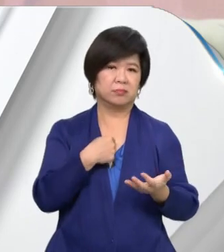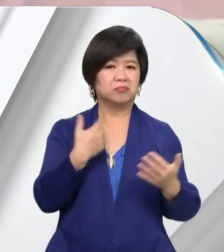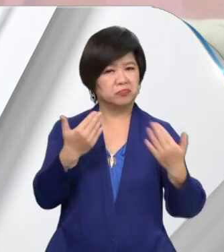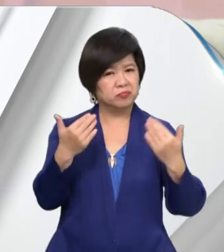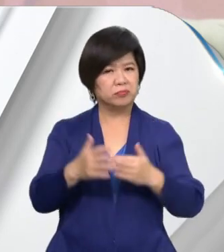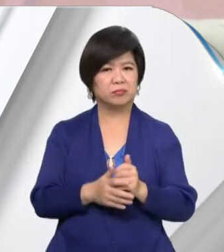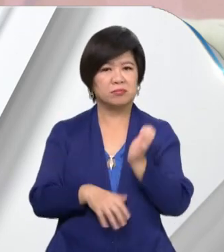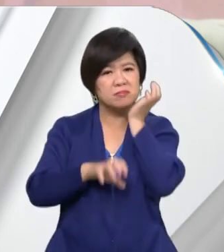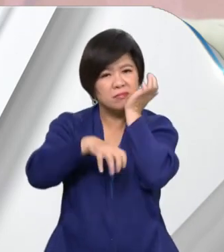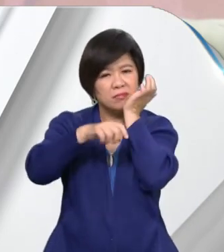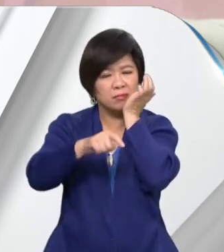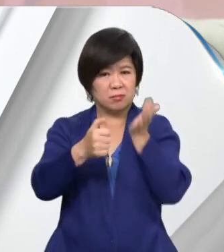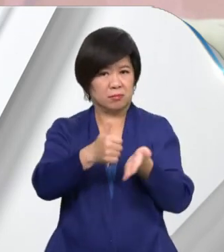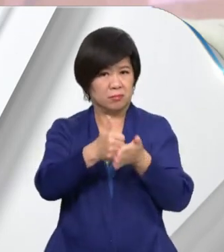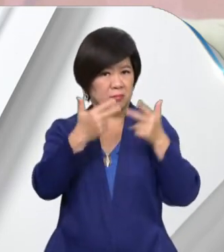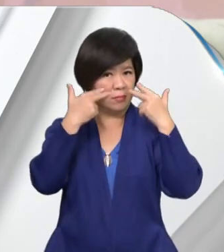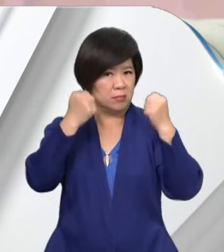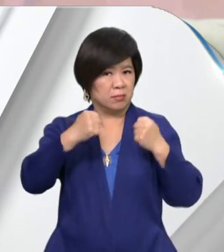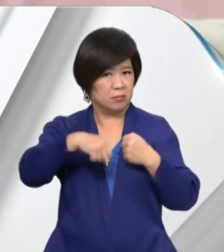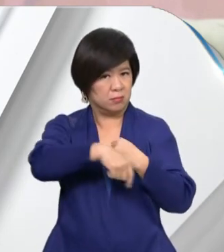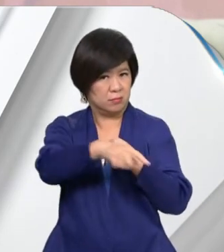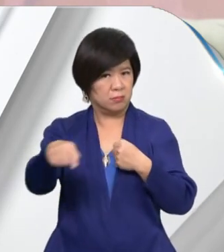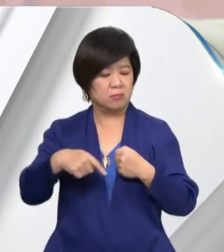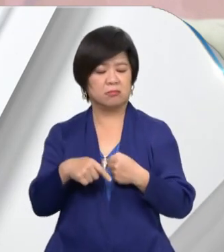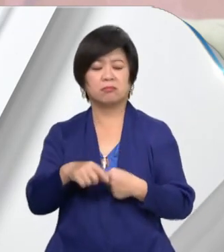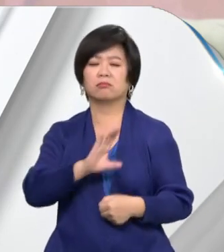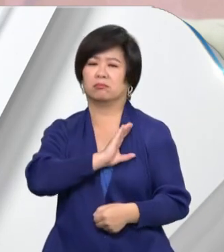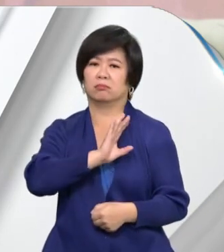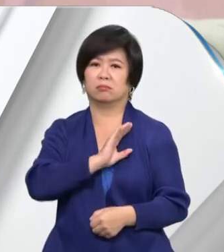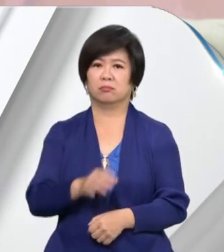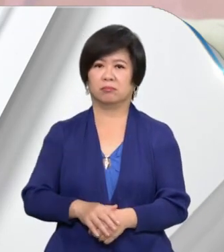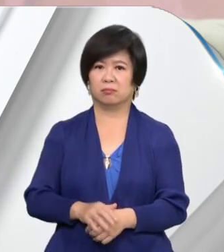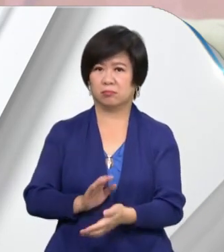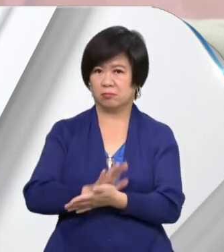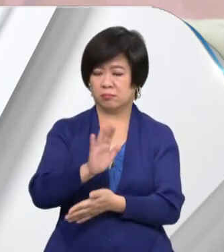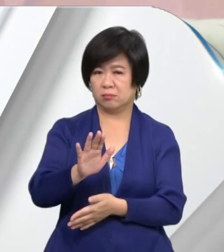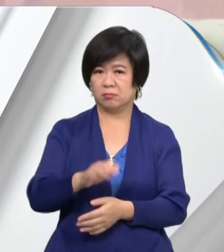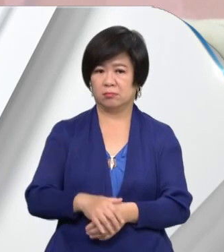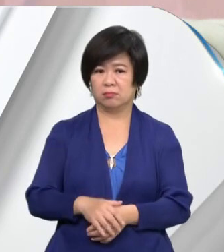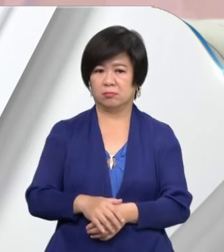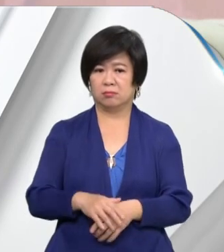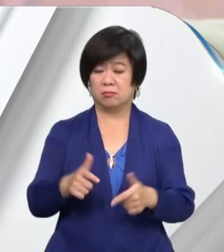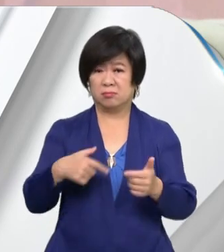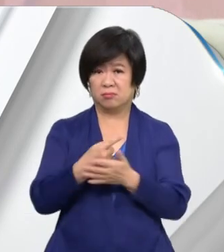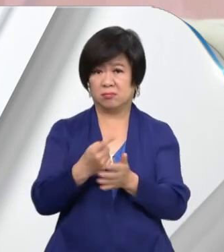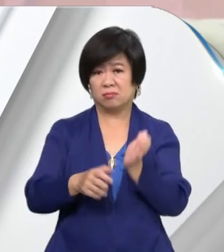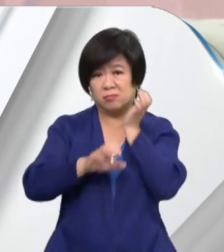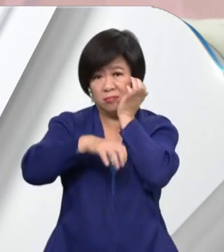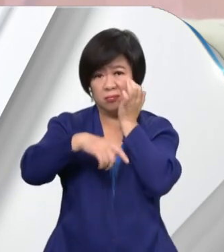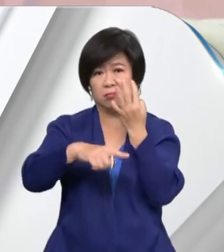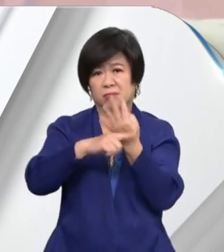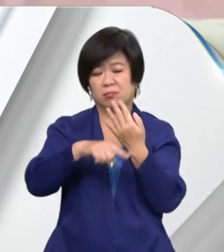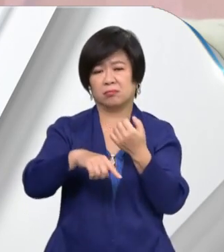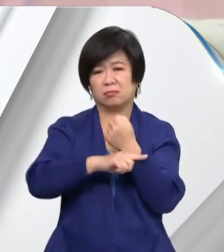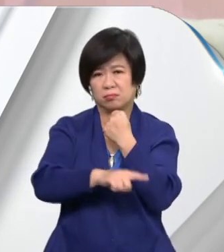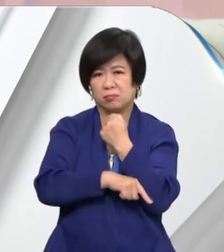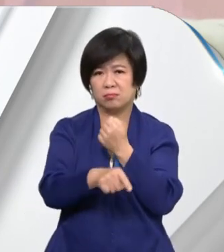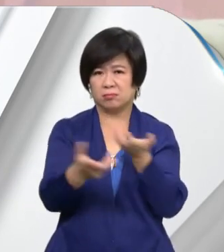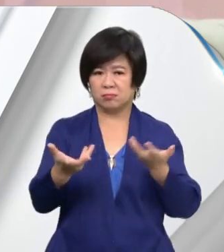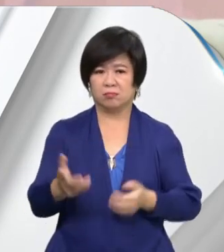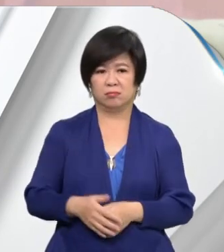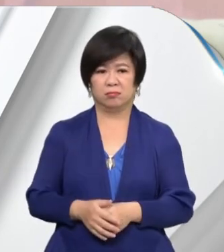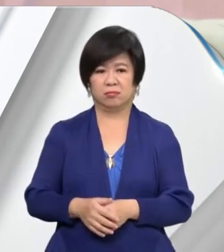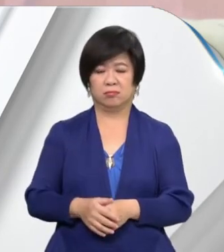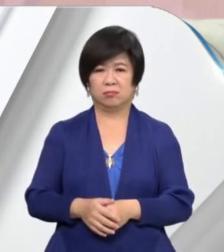矿业的开采要尊重原住民的朋友，这一点没有问题。但是未来原住民绝对不是光矿业法的问题，而是原住